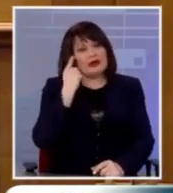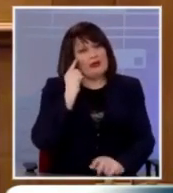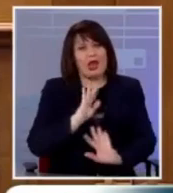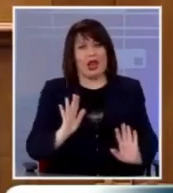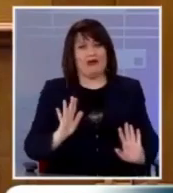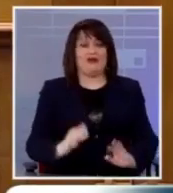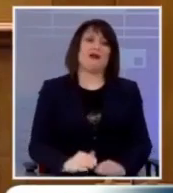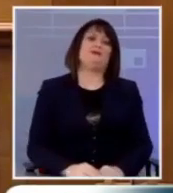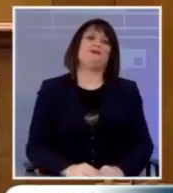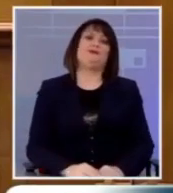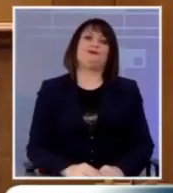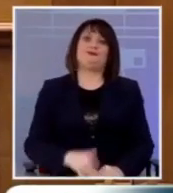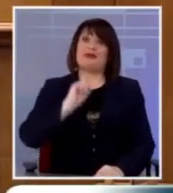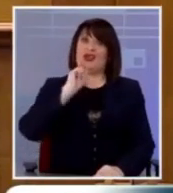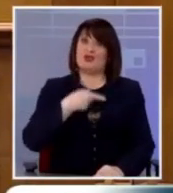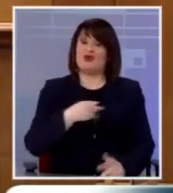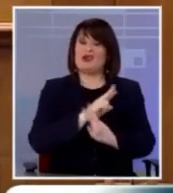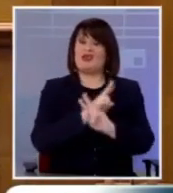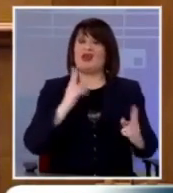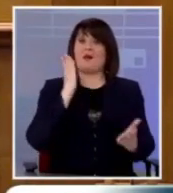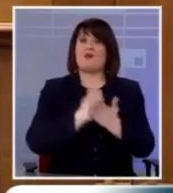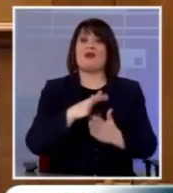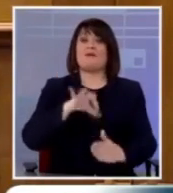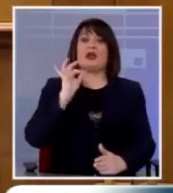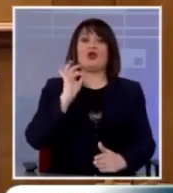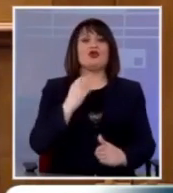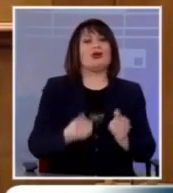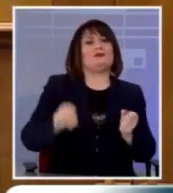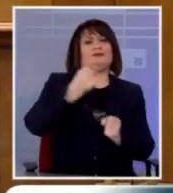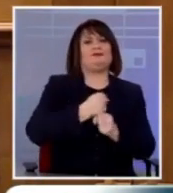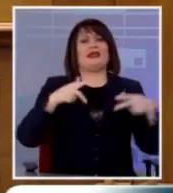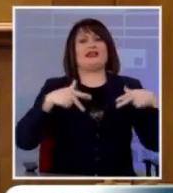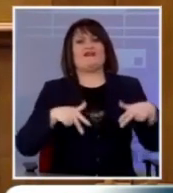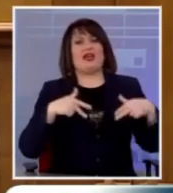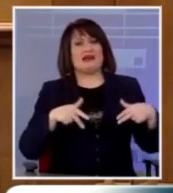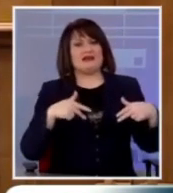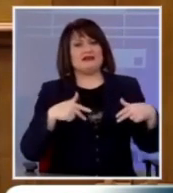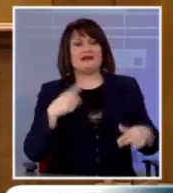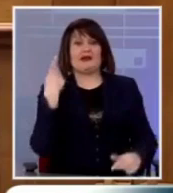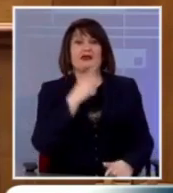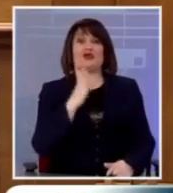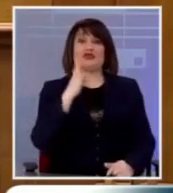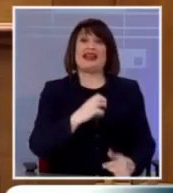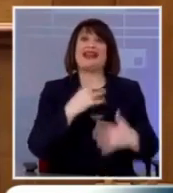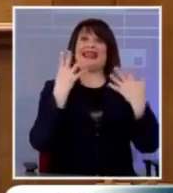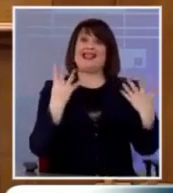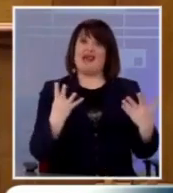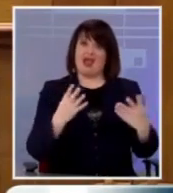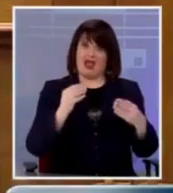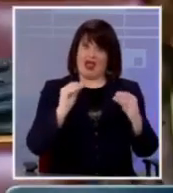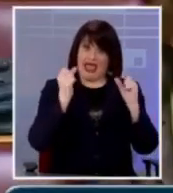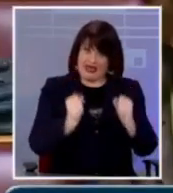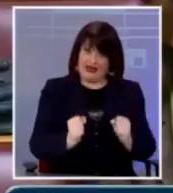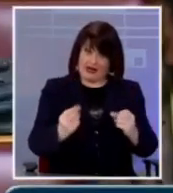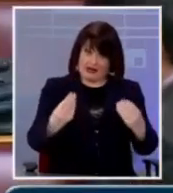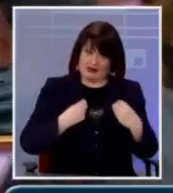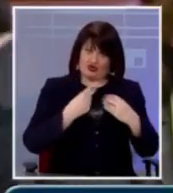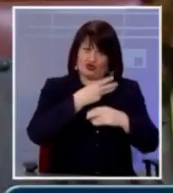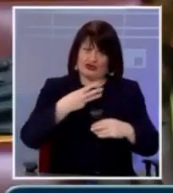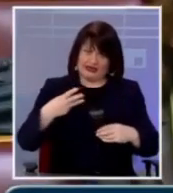από αυτή την εντολή, την ξεκάθαρη επιλογή, προέκυψε μια κυβέρνηση. Δόθηκαν 149 βουλευτές στο ΣΥΡΙΖΑ.